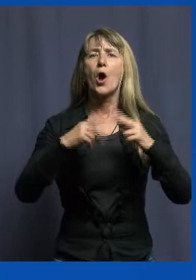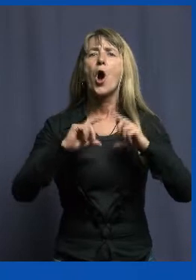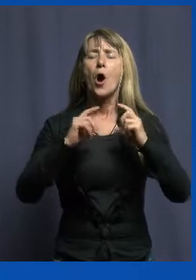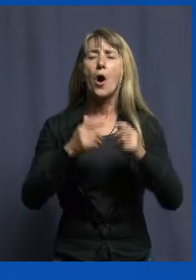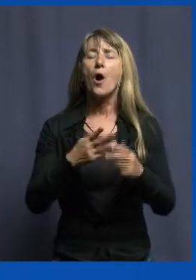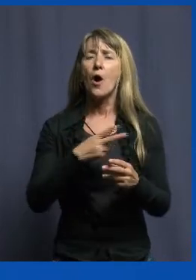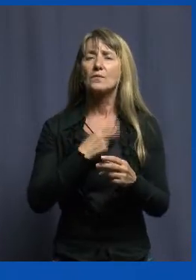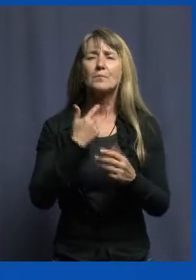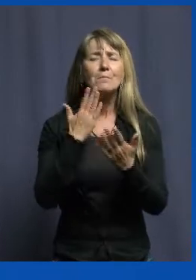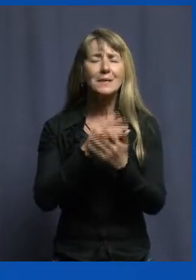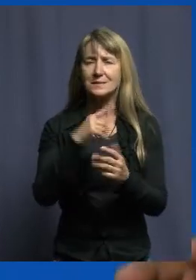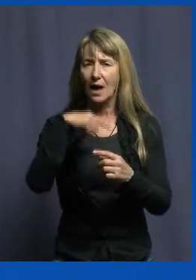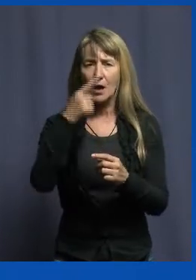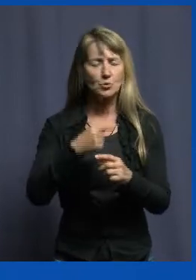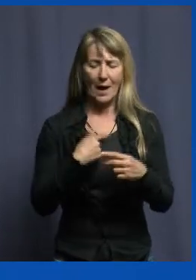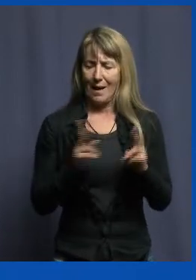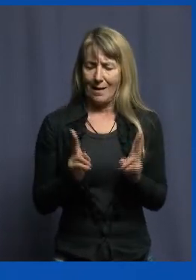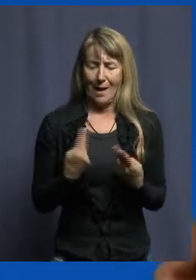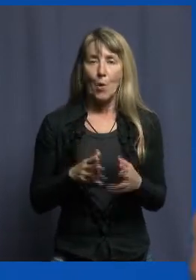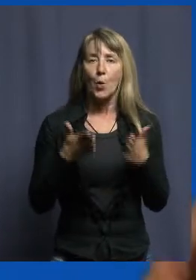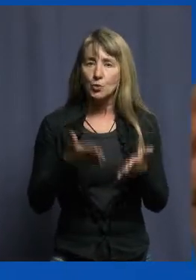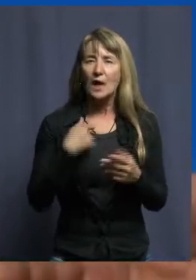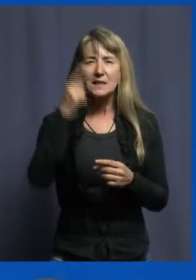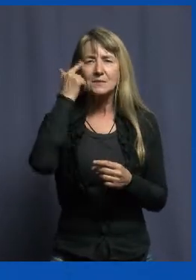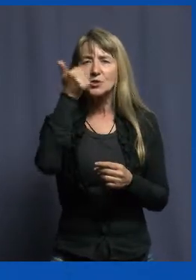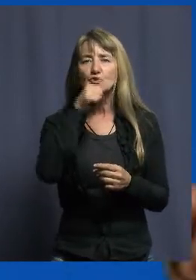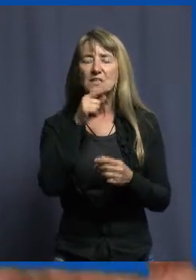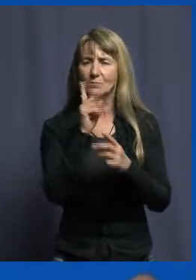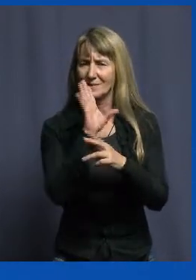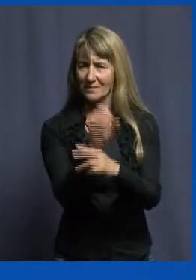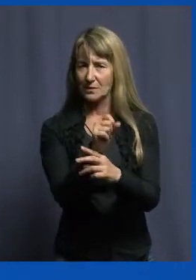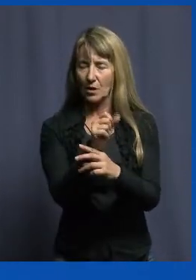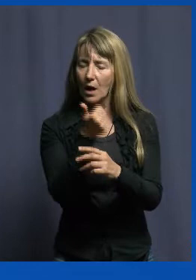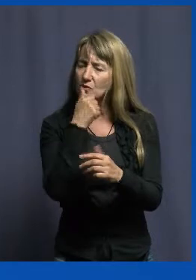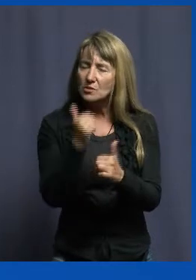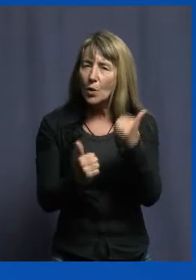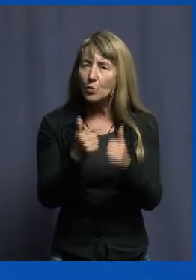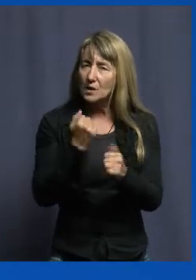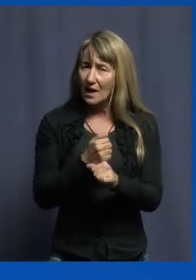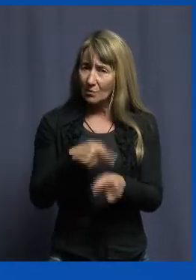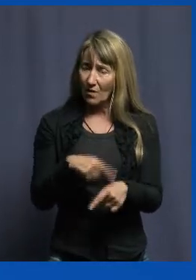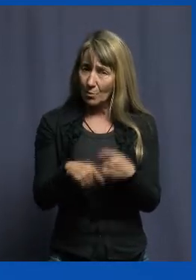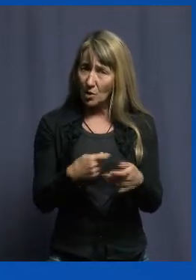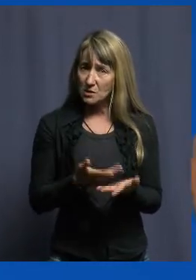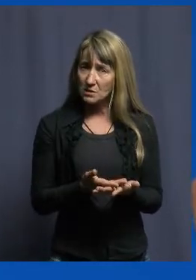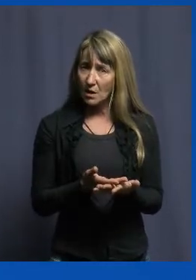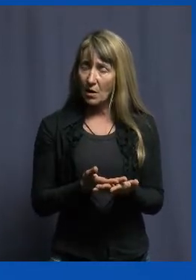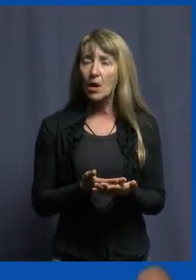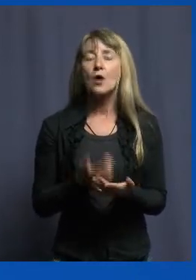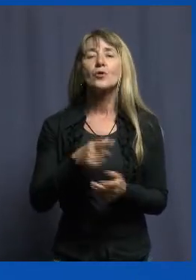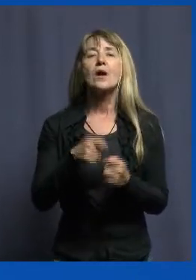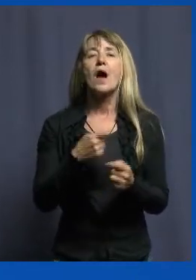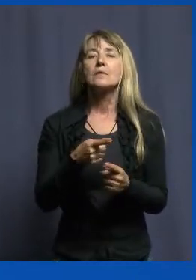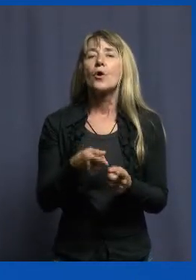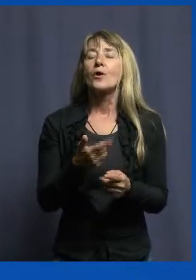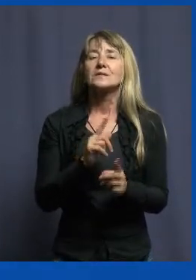da kažem, e, ne mogu to jer nisam znao šta sam zatekao, pa šta sam onda konkurisao da radim ove poslove. To rade oni